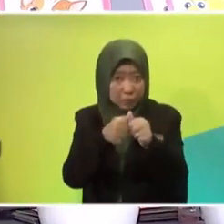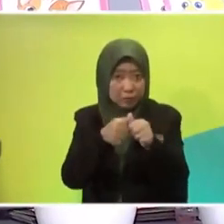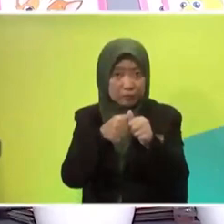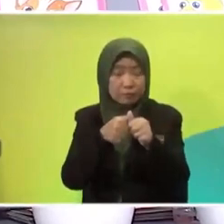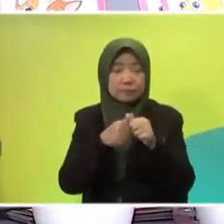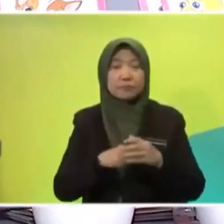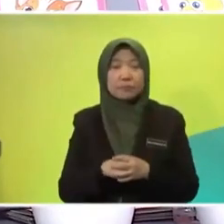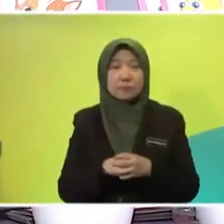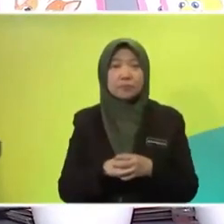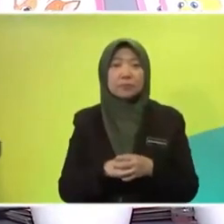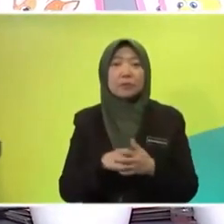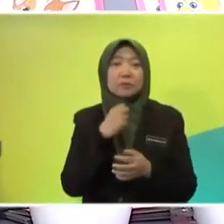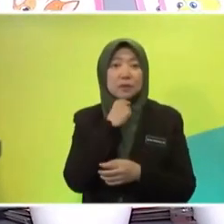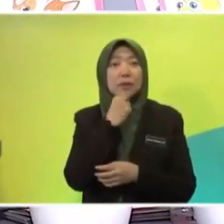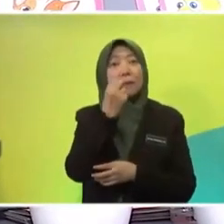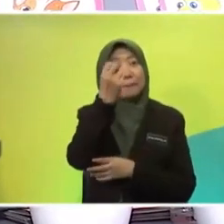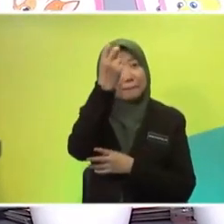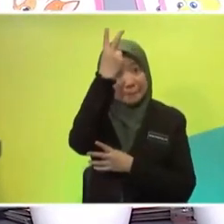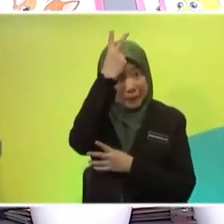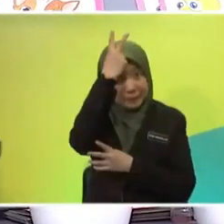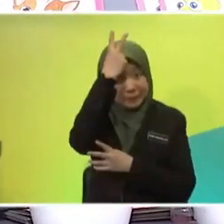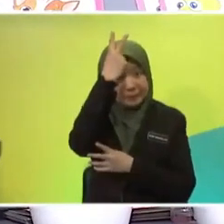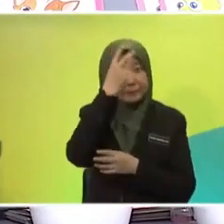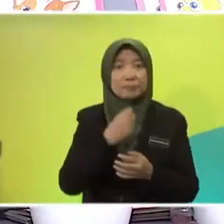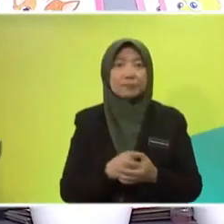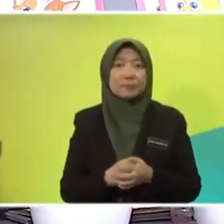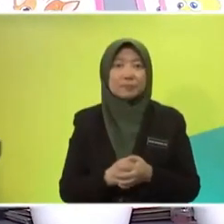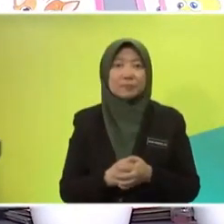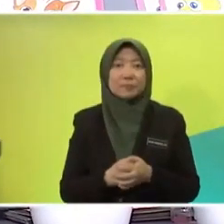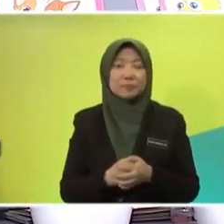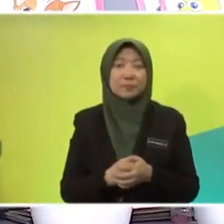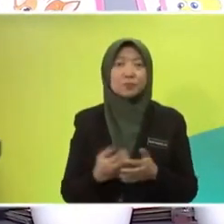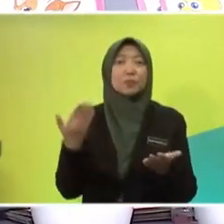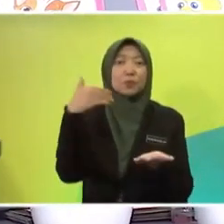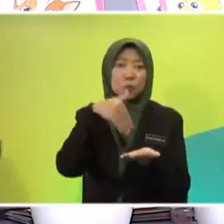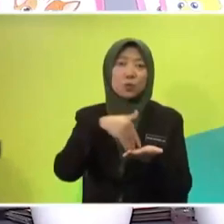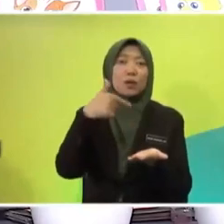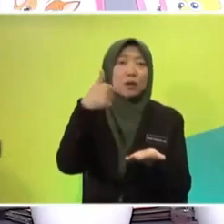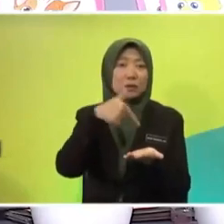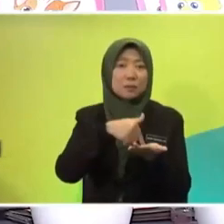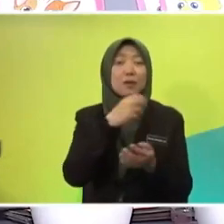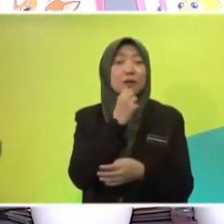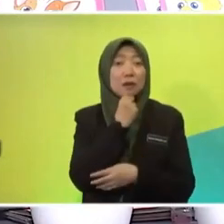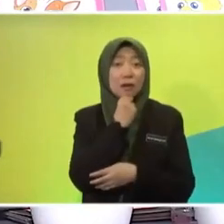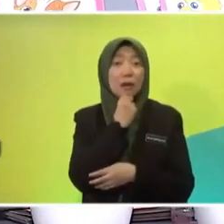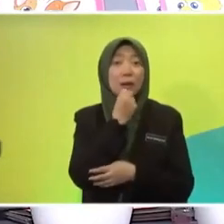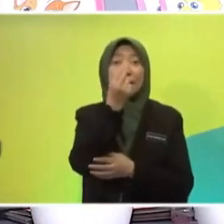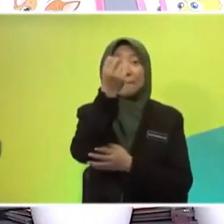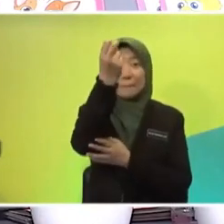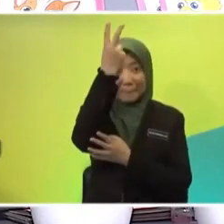Boleh. Okay. Kambing. Kambing. Okey, lagi sekali.